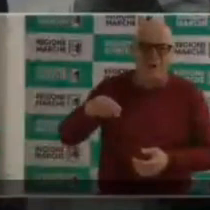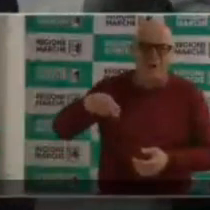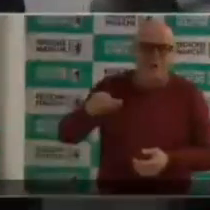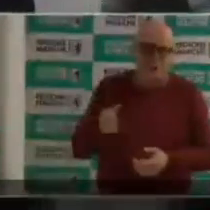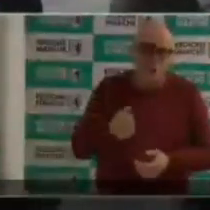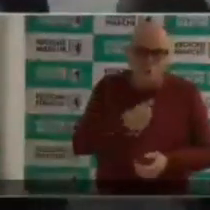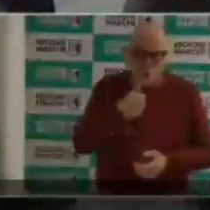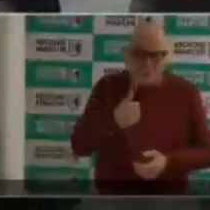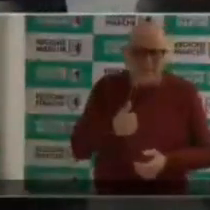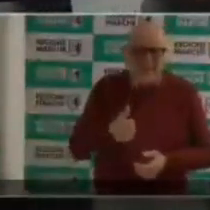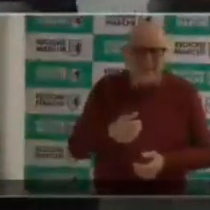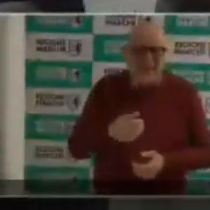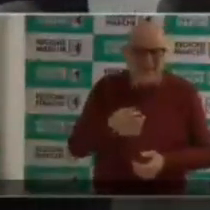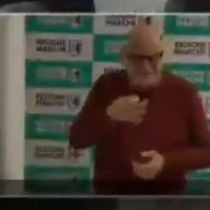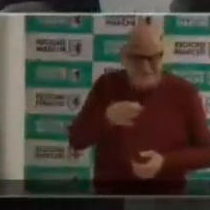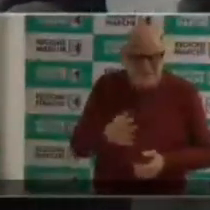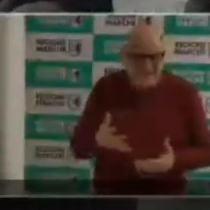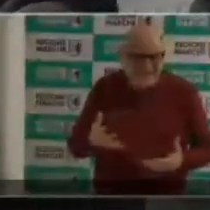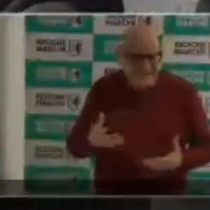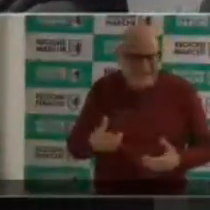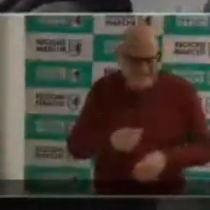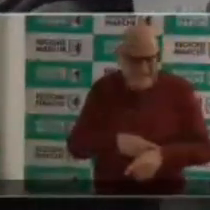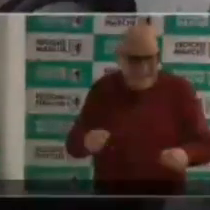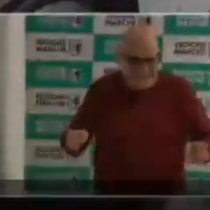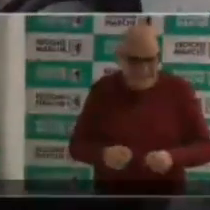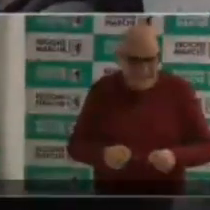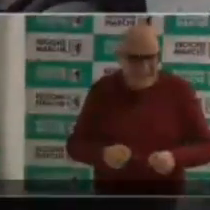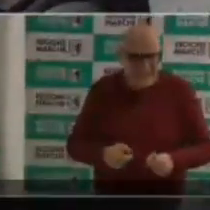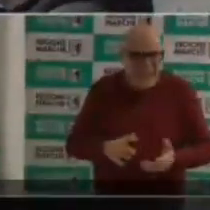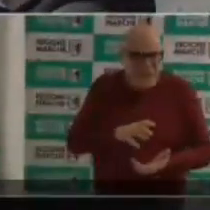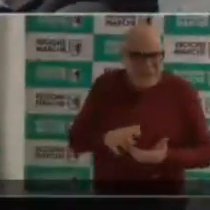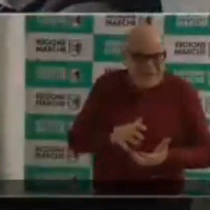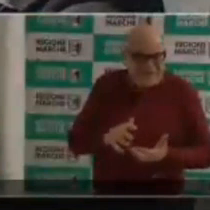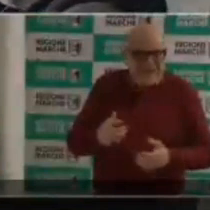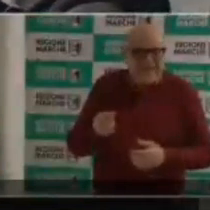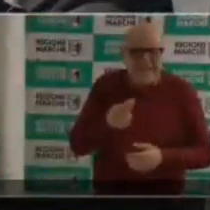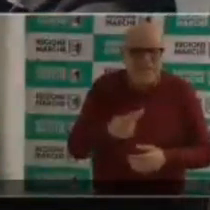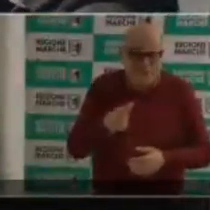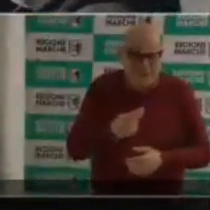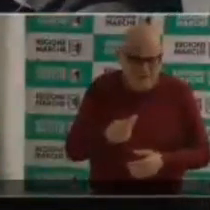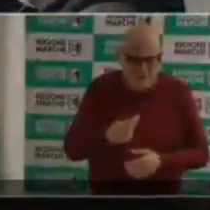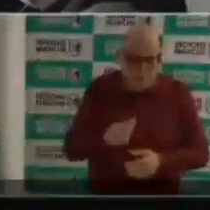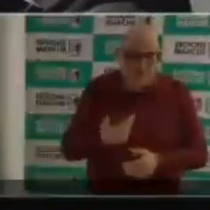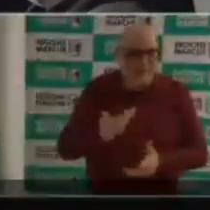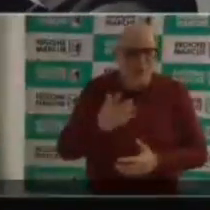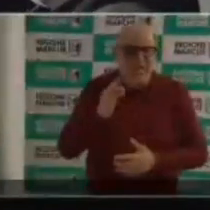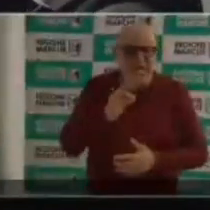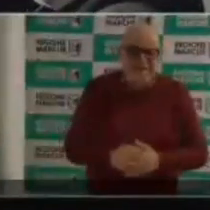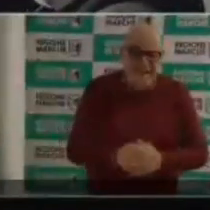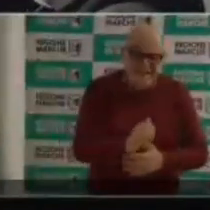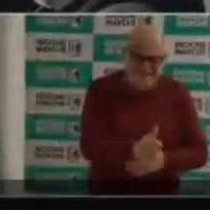forma sintetica e breve la complessità di questo progetto, che vuole andare ad agire sul singolo cittadino e cercare